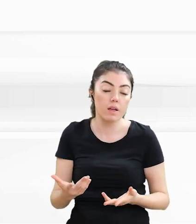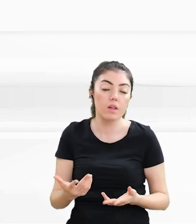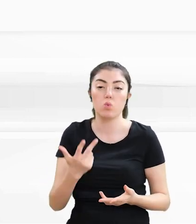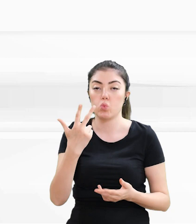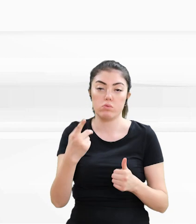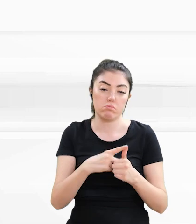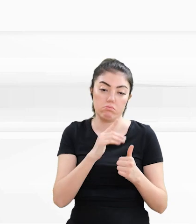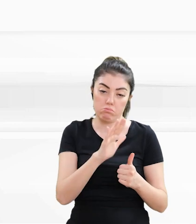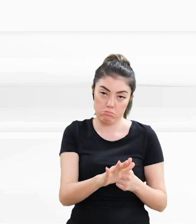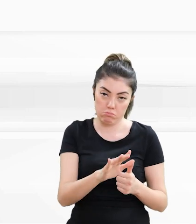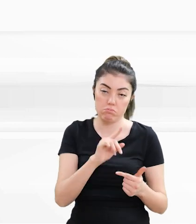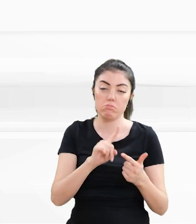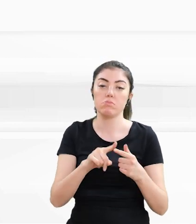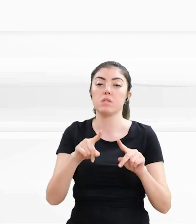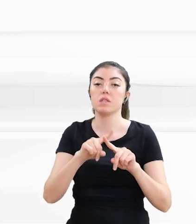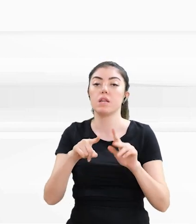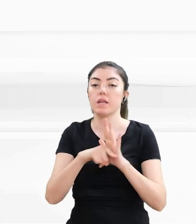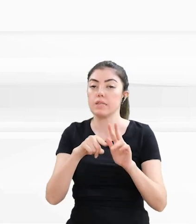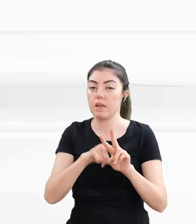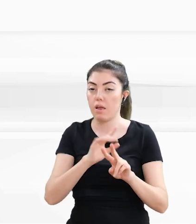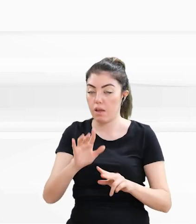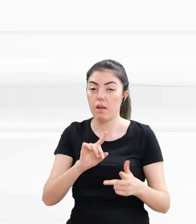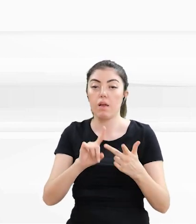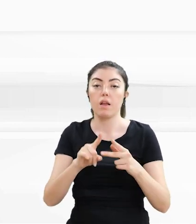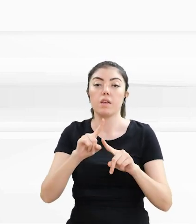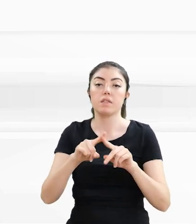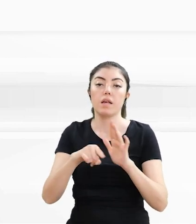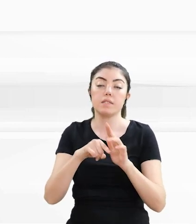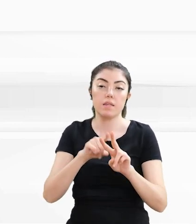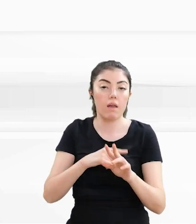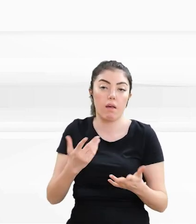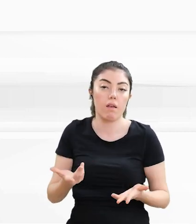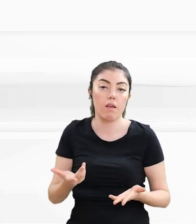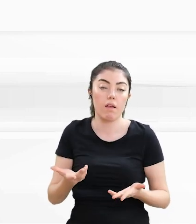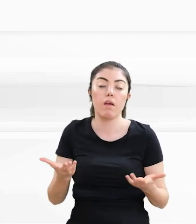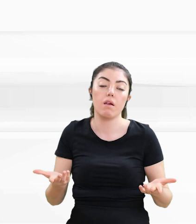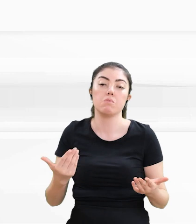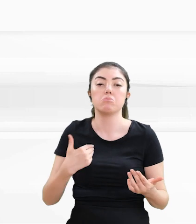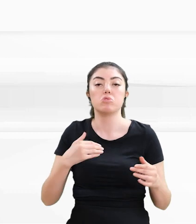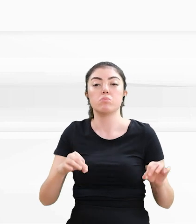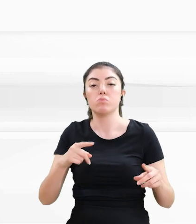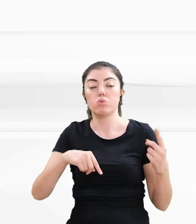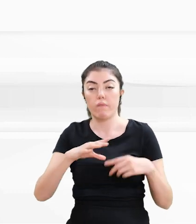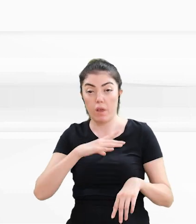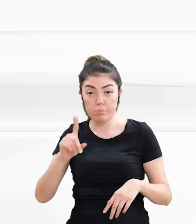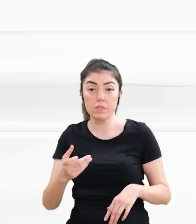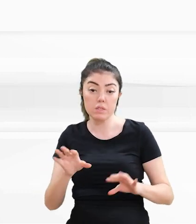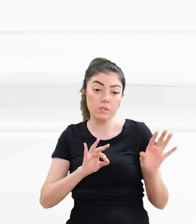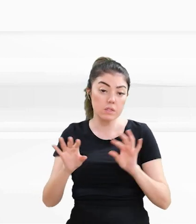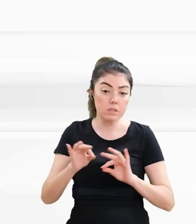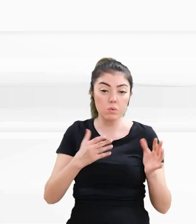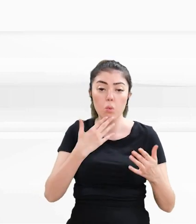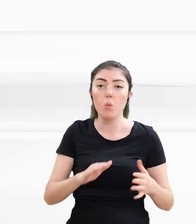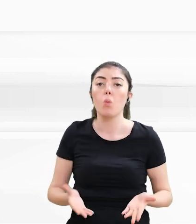31 çarpan ilk siye bir çarpan diğer eksi yerde bir çarpan Öyle değil mi Peki bunlar var mı